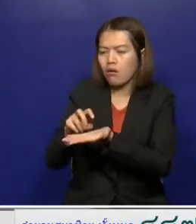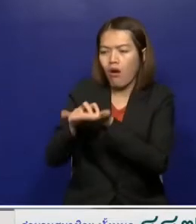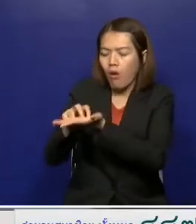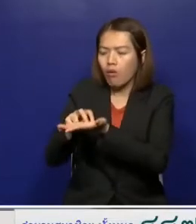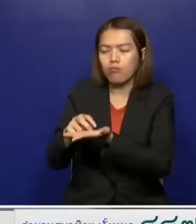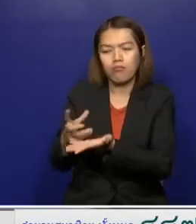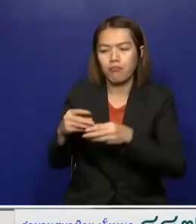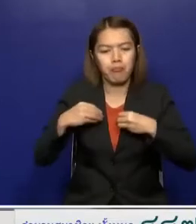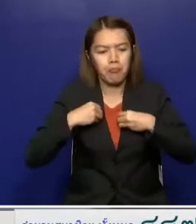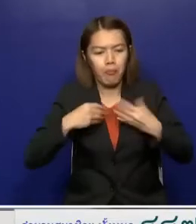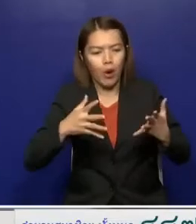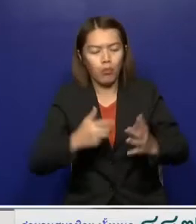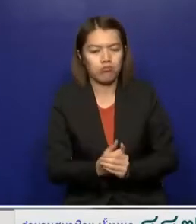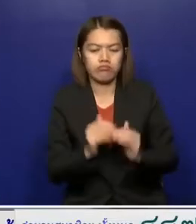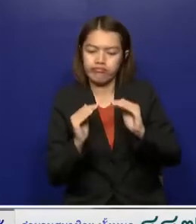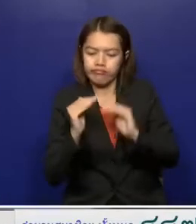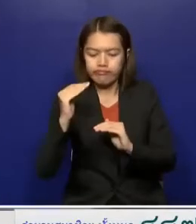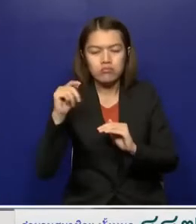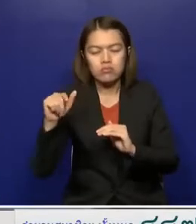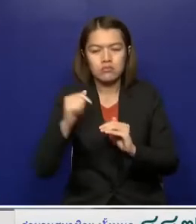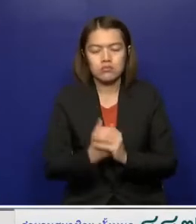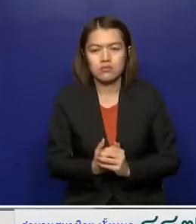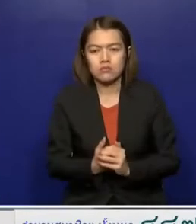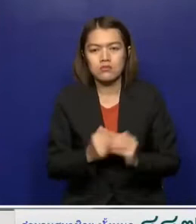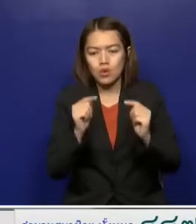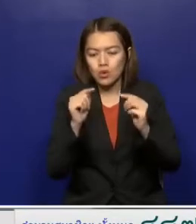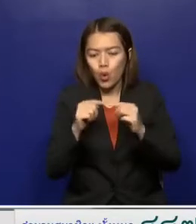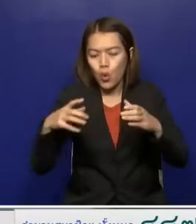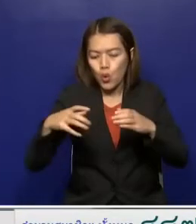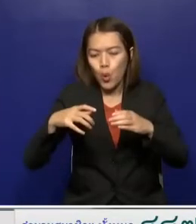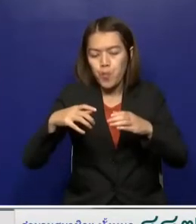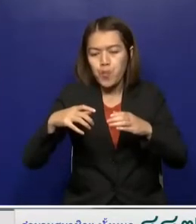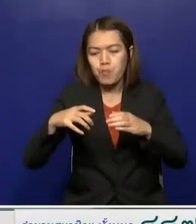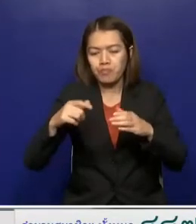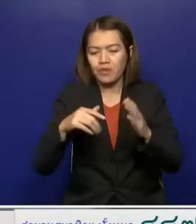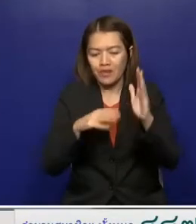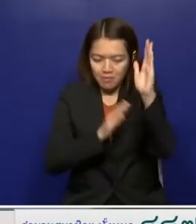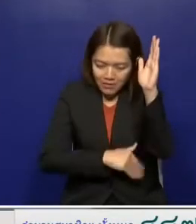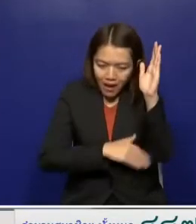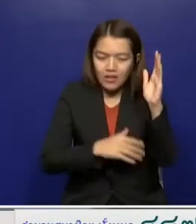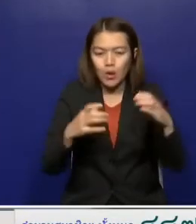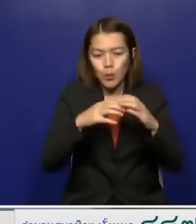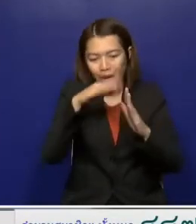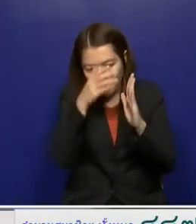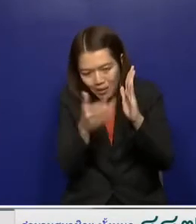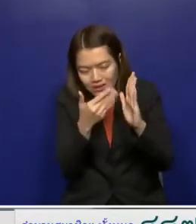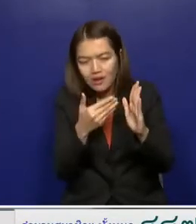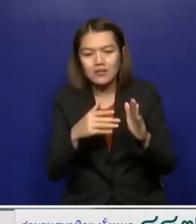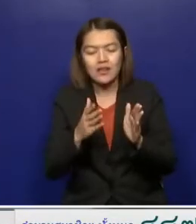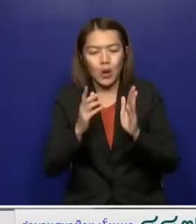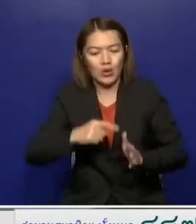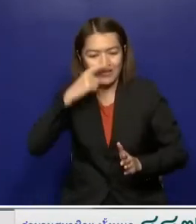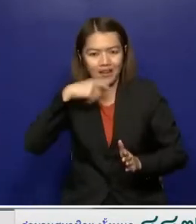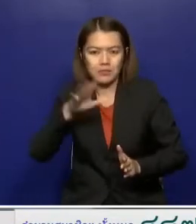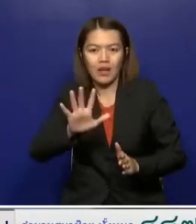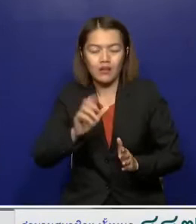นี่คืความเหอมลำทไปส้ำเติม กดทับความเปกุ่มชาติพัยก็ดีของกลุ่มคนทเป็ประหาเห่านี้ด้วยในขณะเดีย